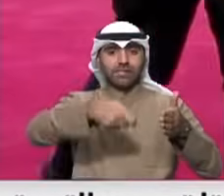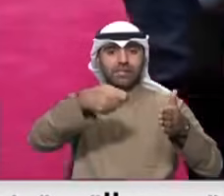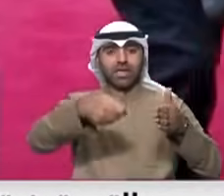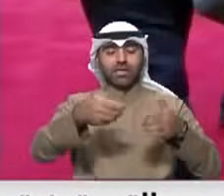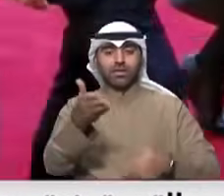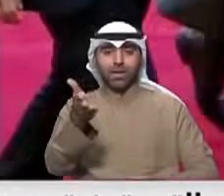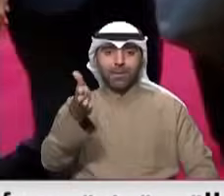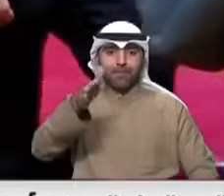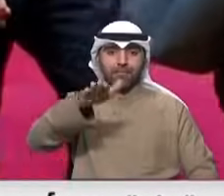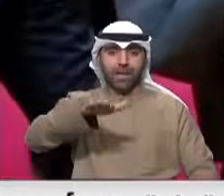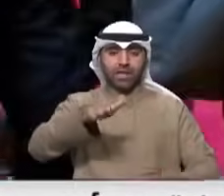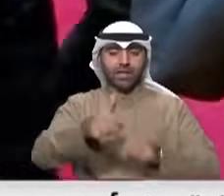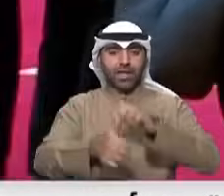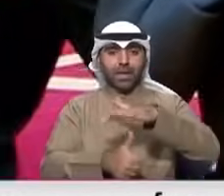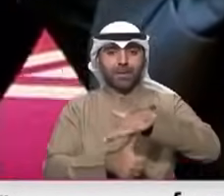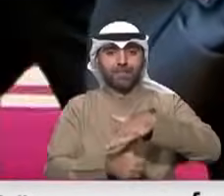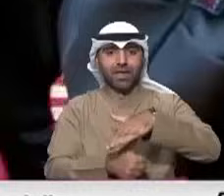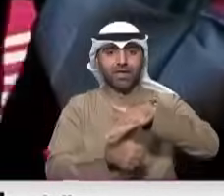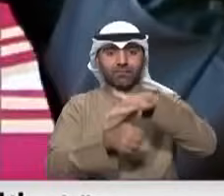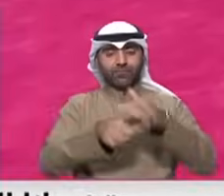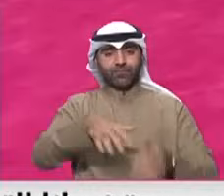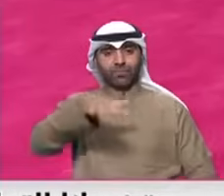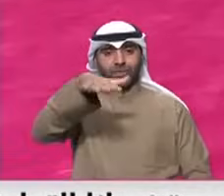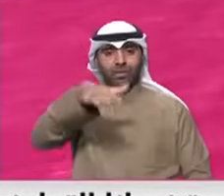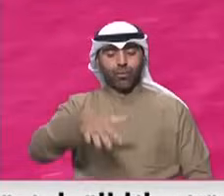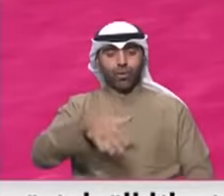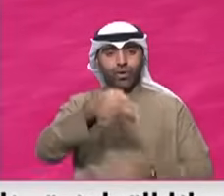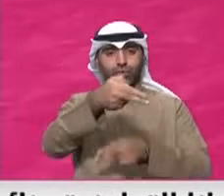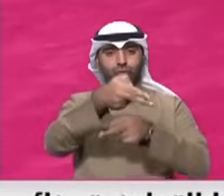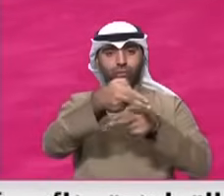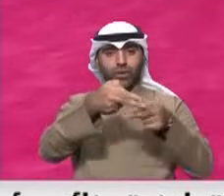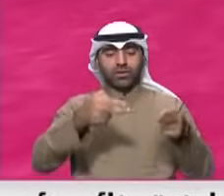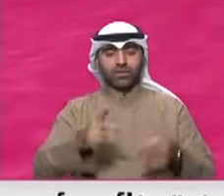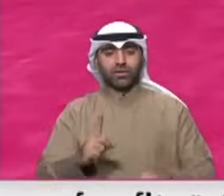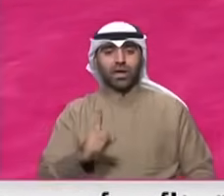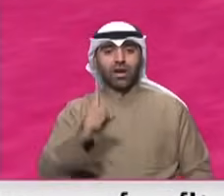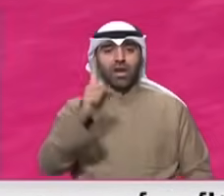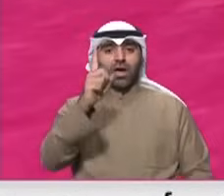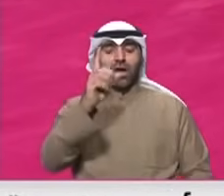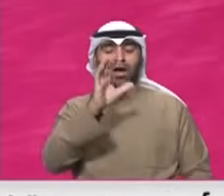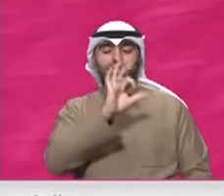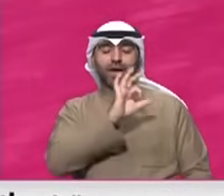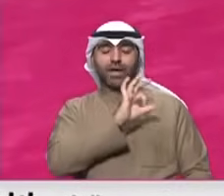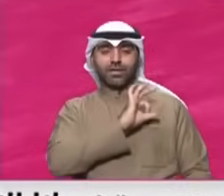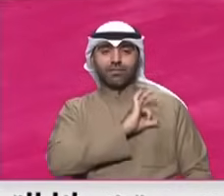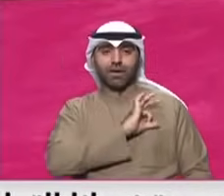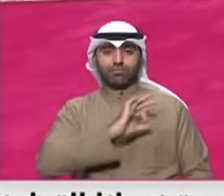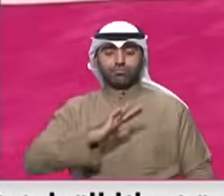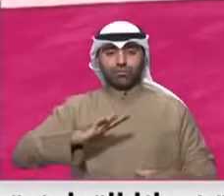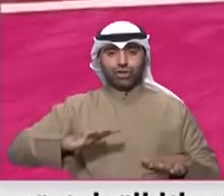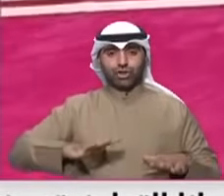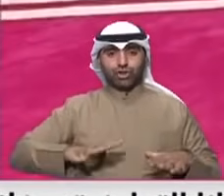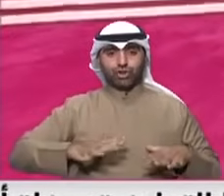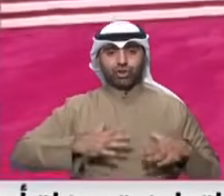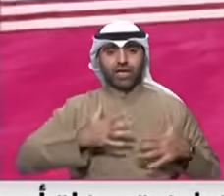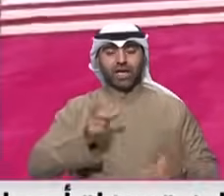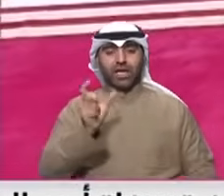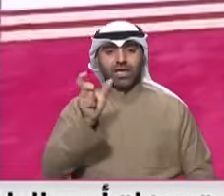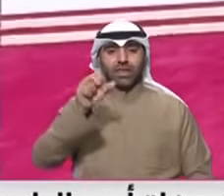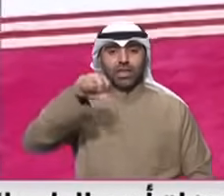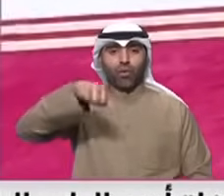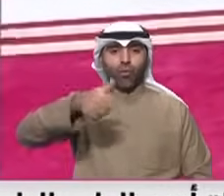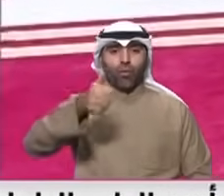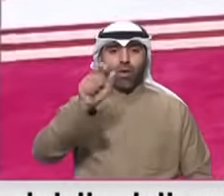الله تعالى حضره صاحب السمو امير البلاد الراحل الشيخ نواف مد الجابر الصباح طيب الله ثرا وجعل الجنه